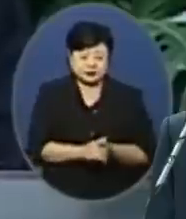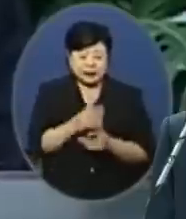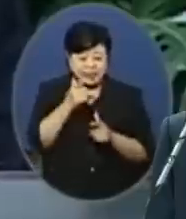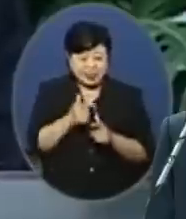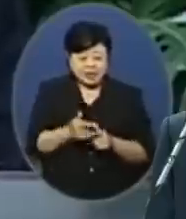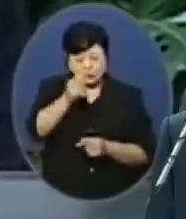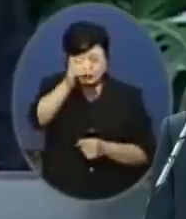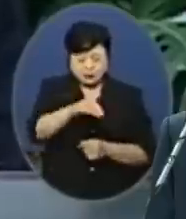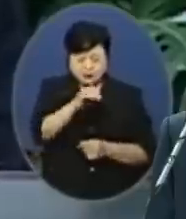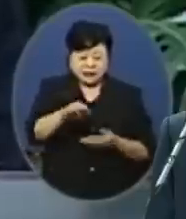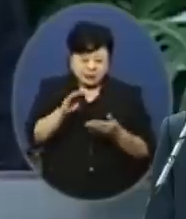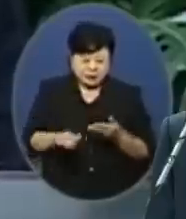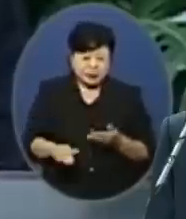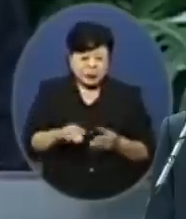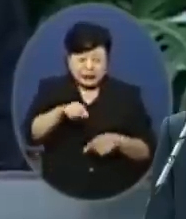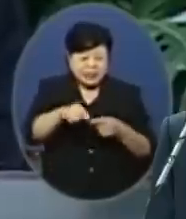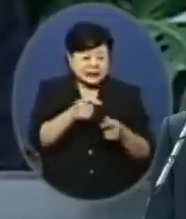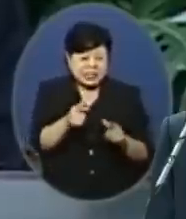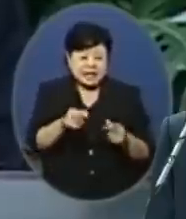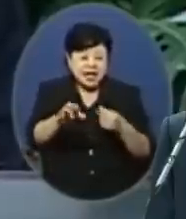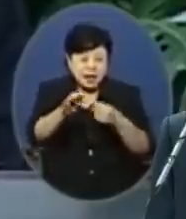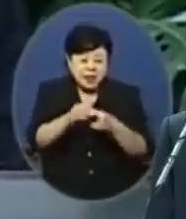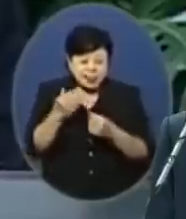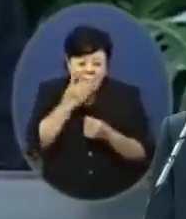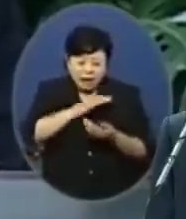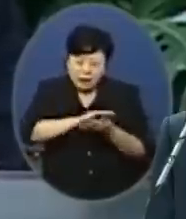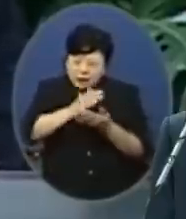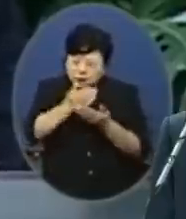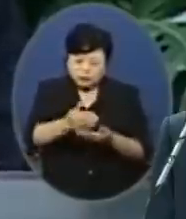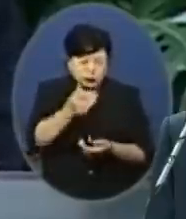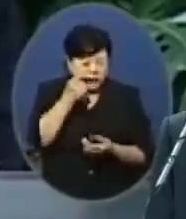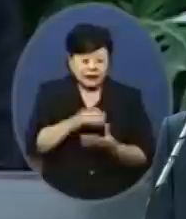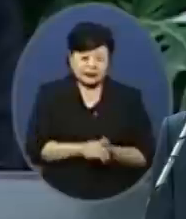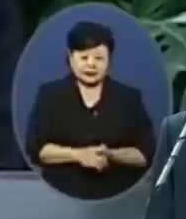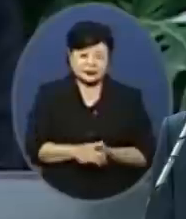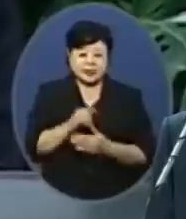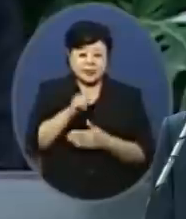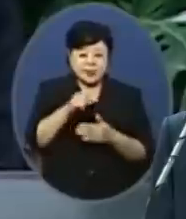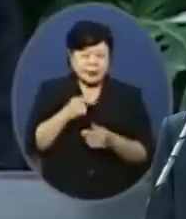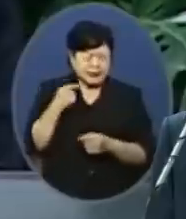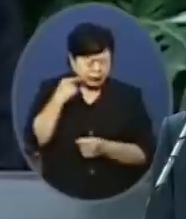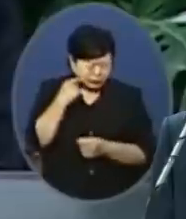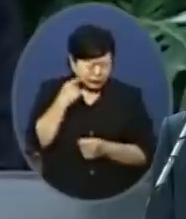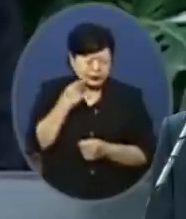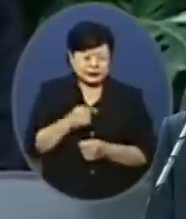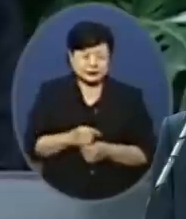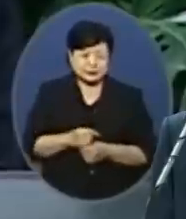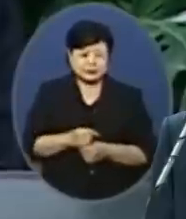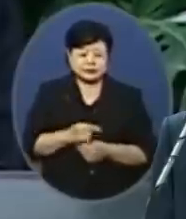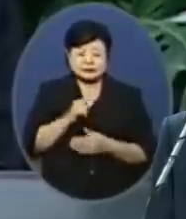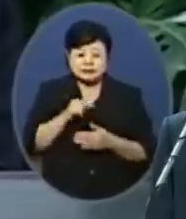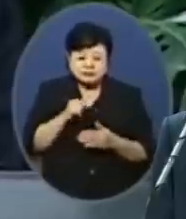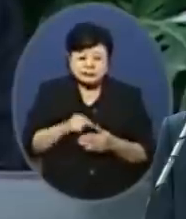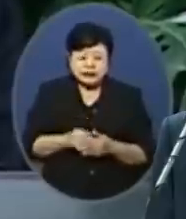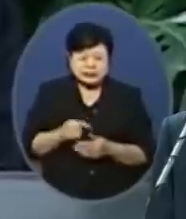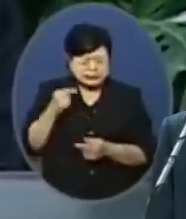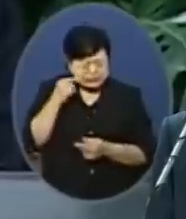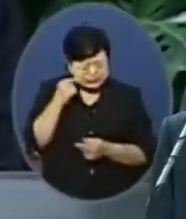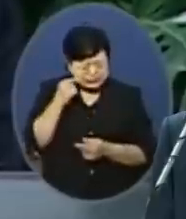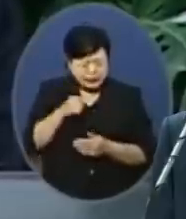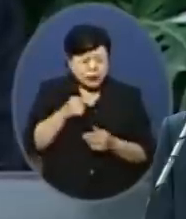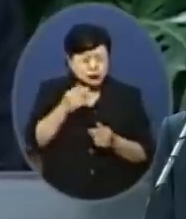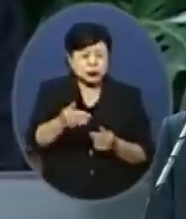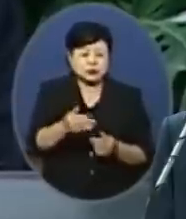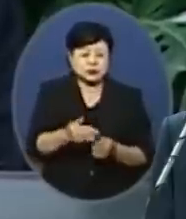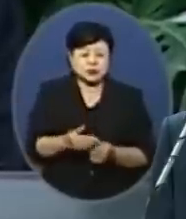예수님 십자가 밑에 나가지 않고는 달아지지 않습니다. 마음의 뚜껑물이 언제나 여러분 마음을 쓴 마음으로